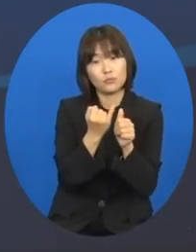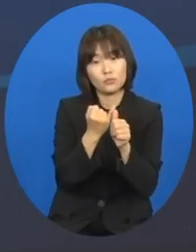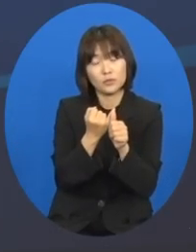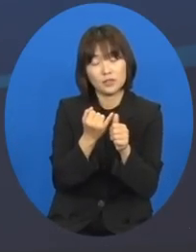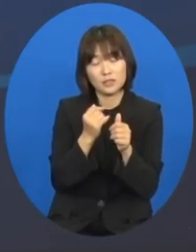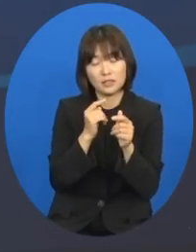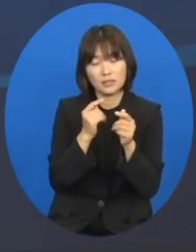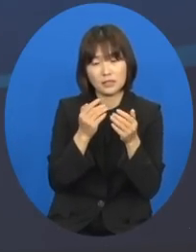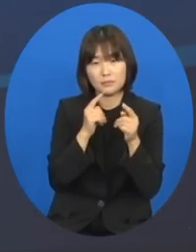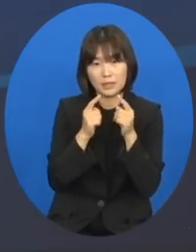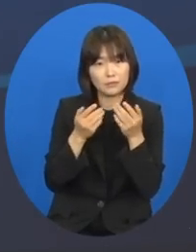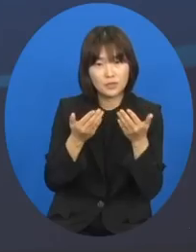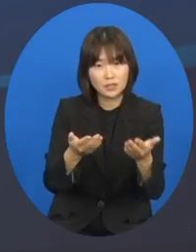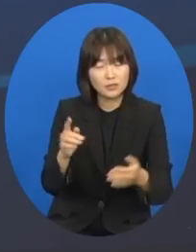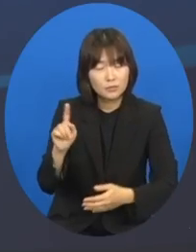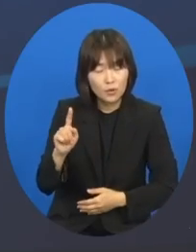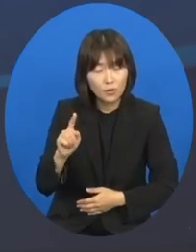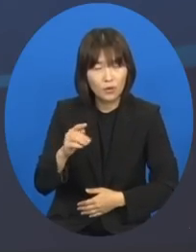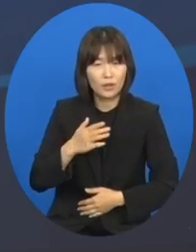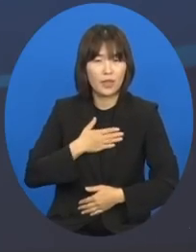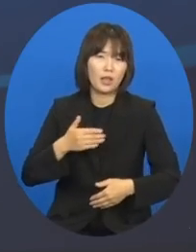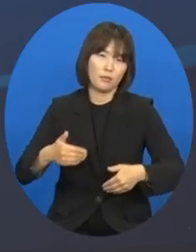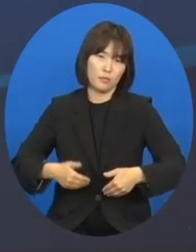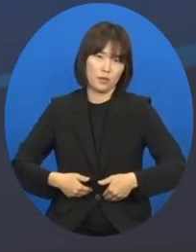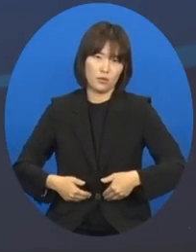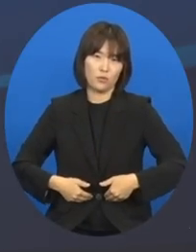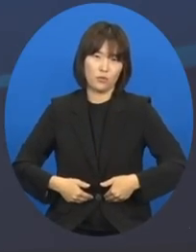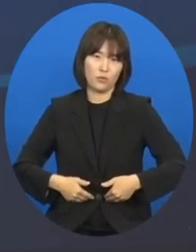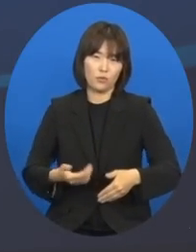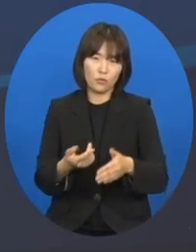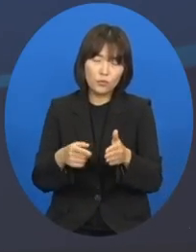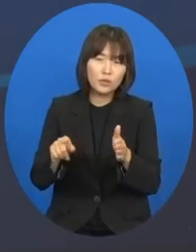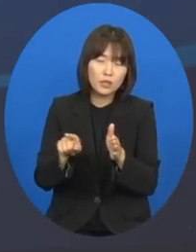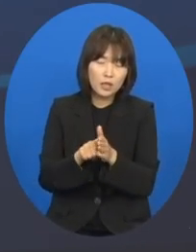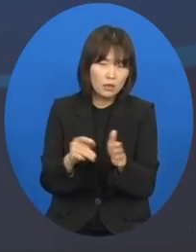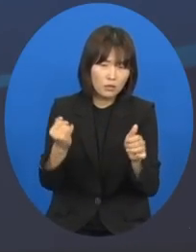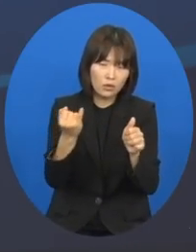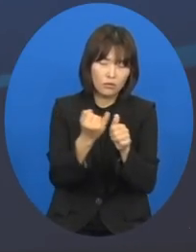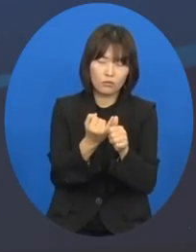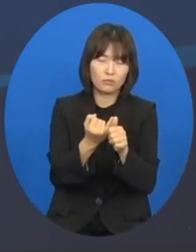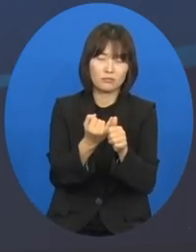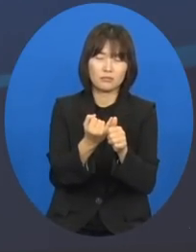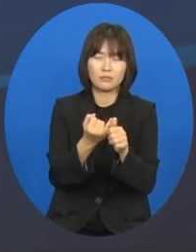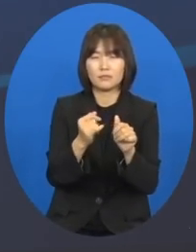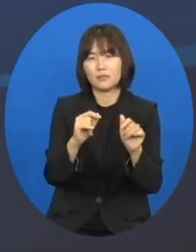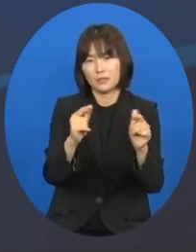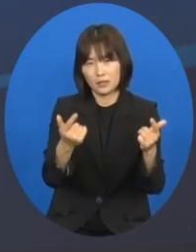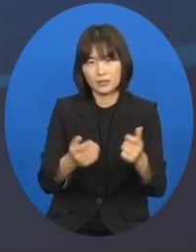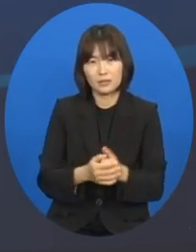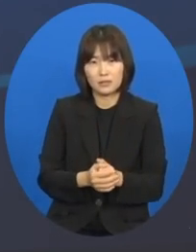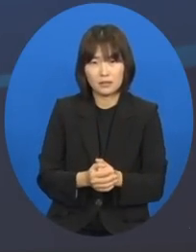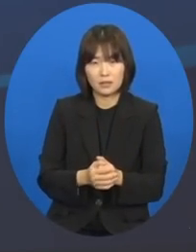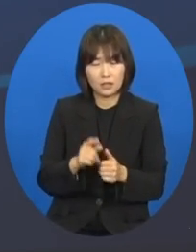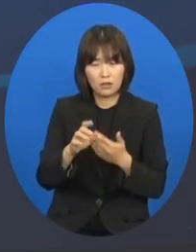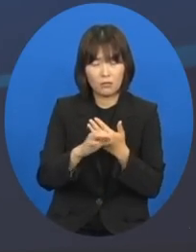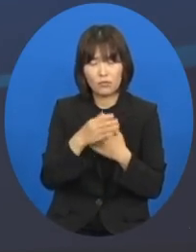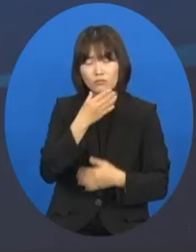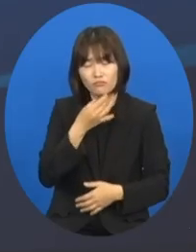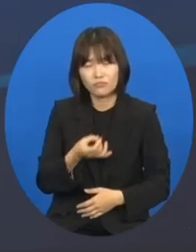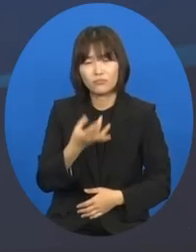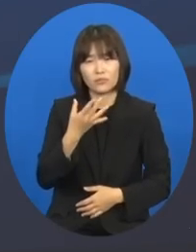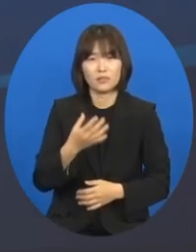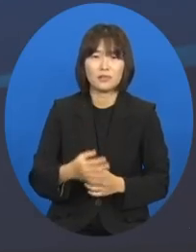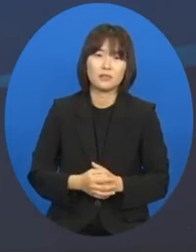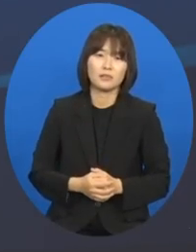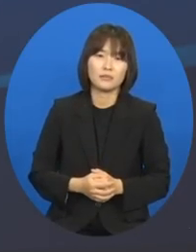말씀은 내 피로를 위해서 내 필요 채우기 위해서 결혼하는게 아니에요 그래서 불행한 거야 행복의